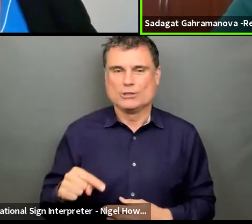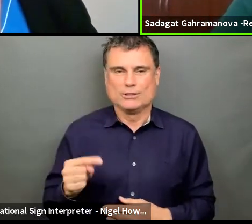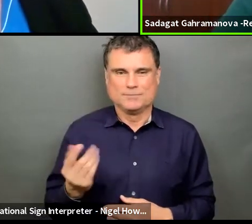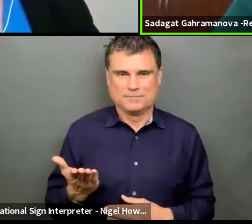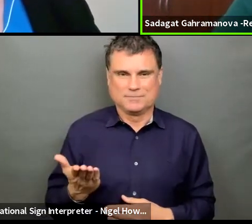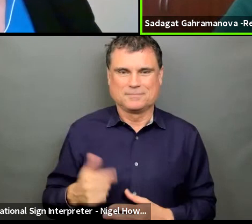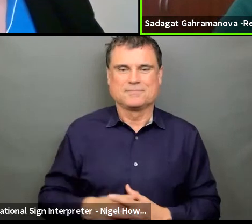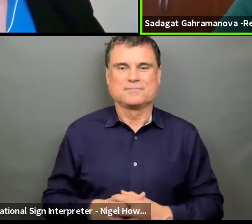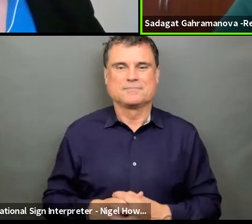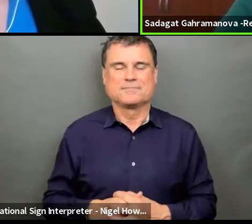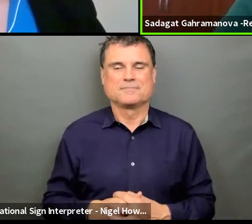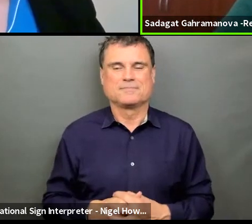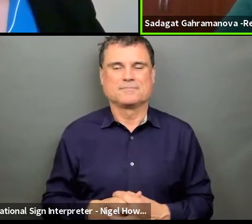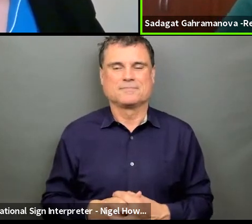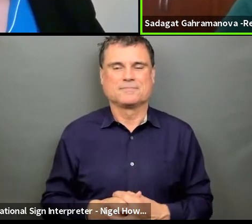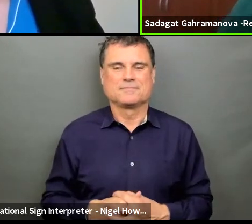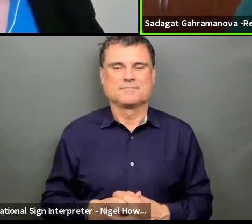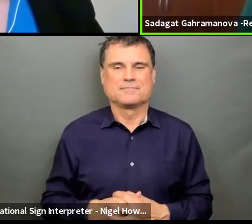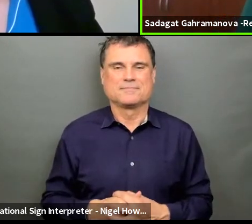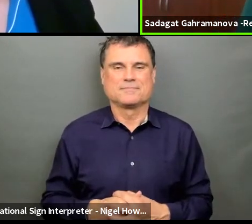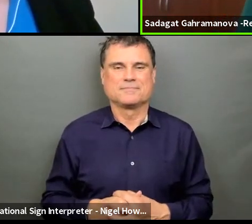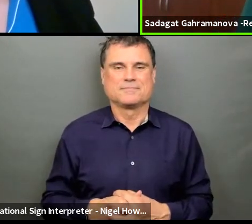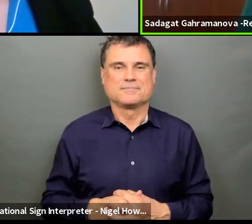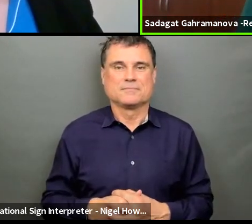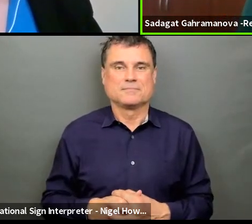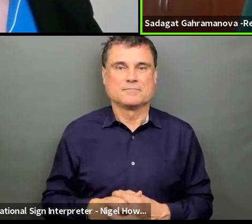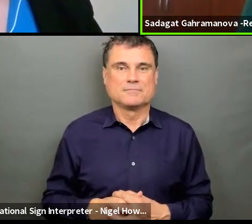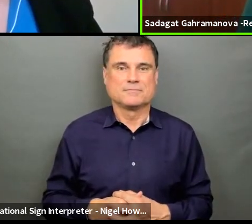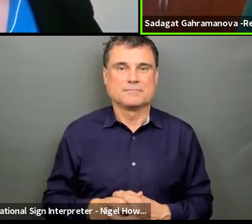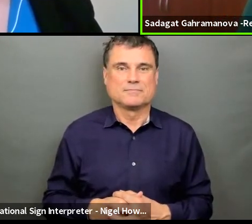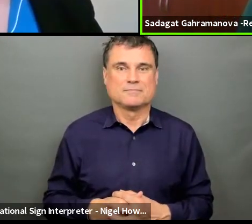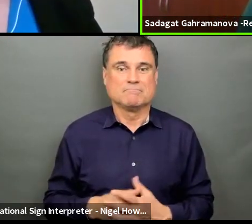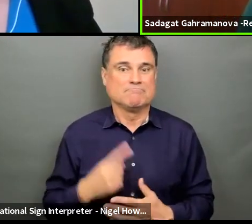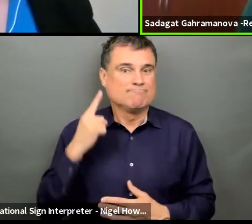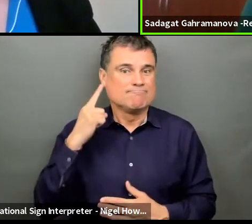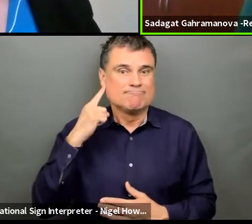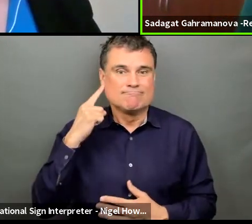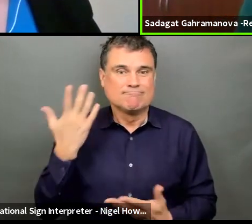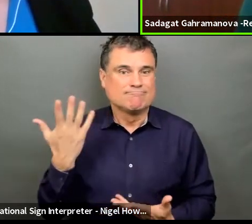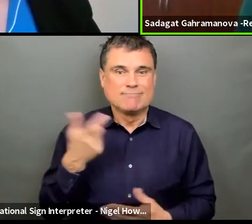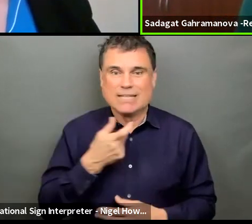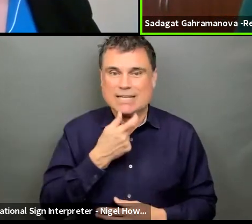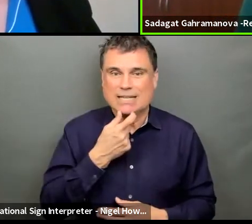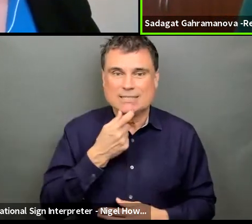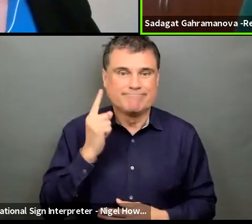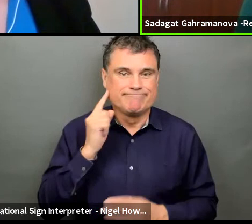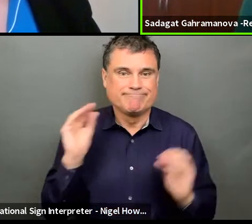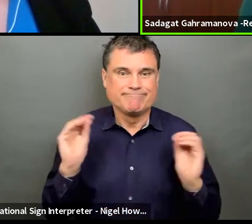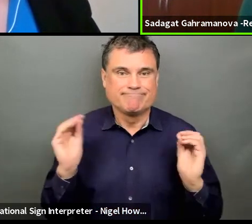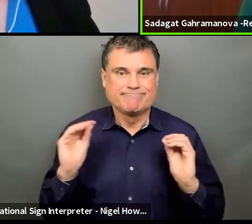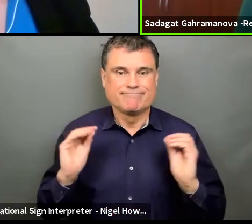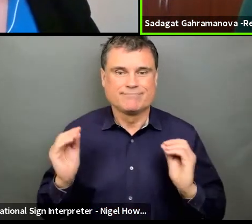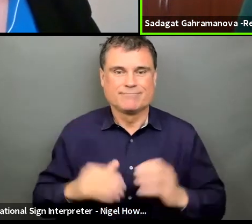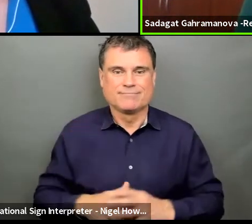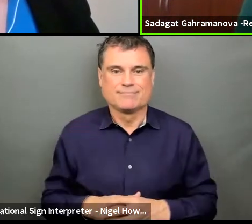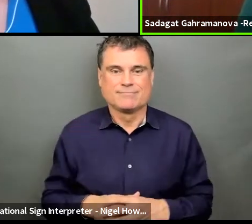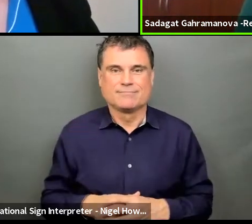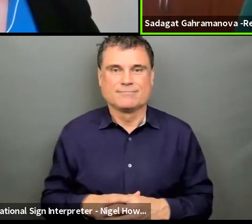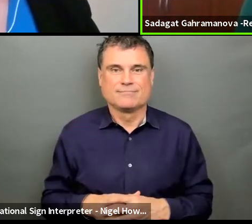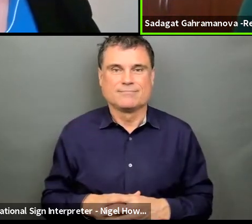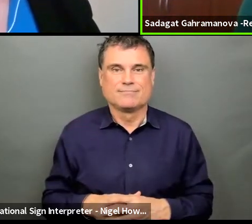Уважаемые министры и участники мероприятия, я от души приветствую вас и желаю